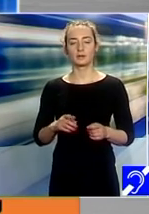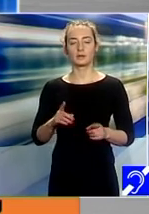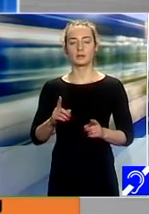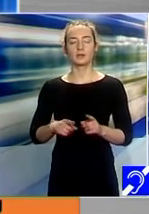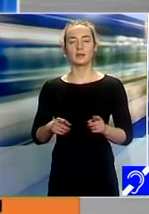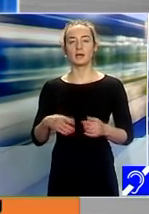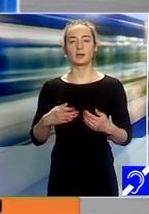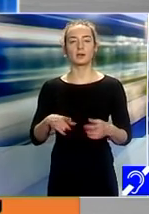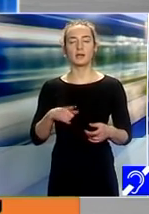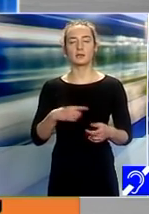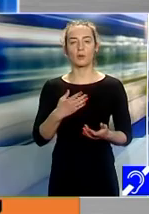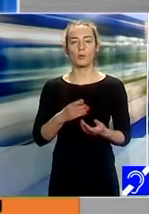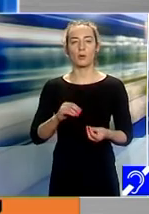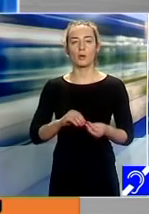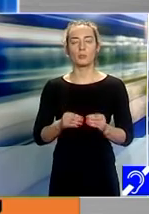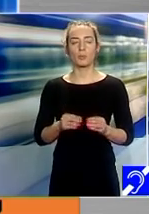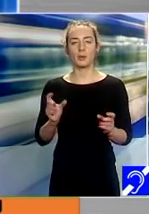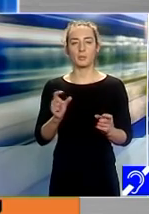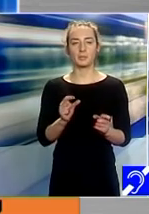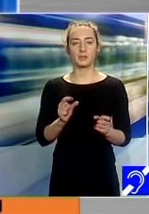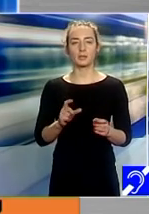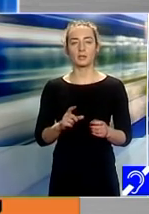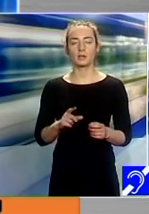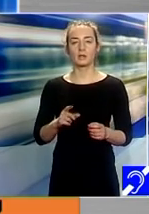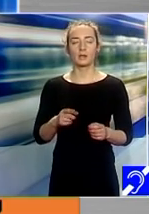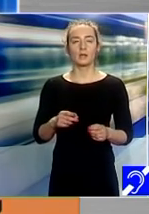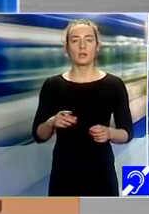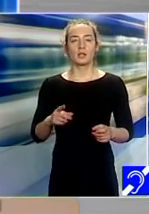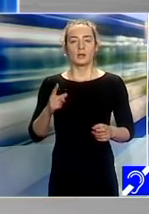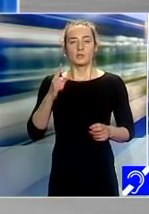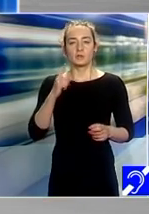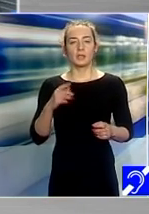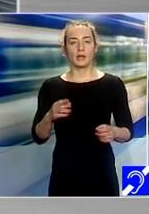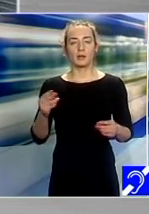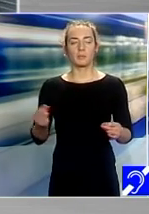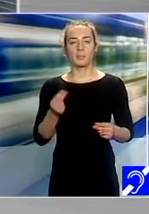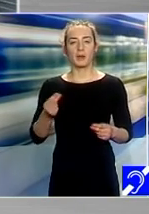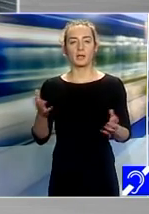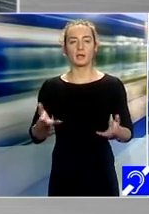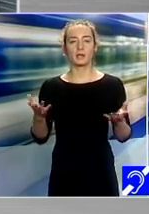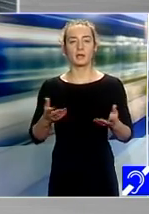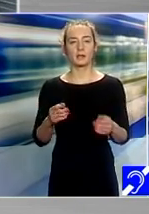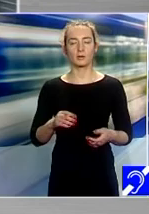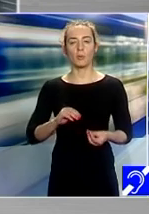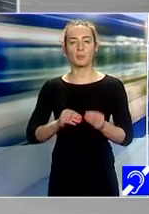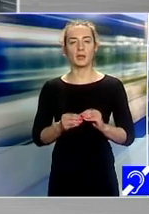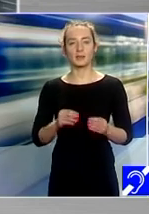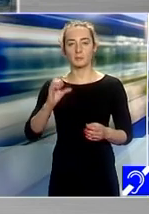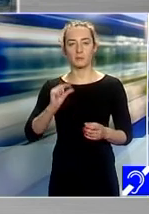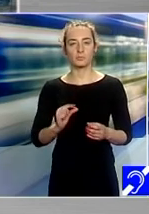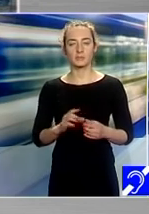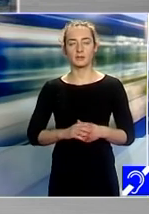că nu se mai întâmplă nimic. Nu? Sunt și cazuri în care se poate întâmpla. Și mai este un aspect aici pe care l-aș ridica. Nu,